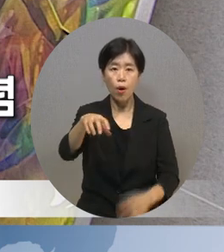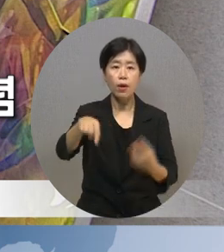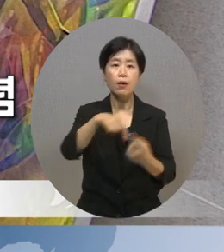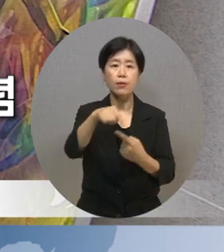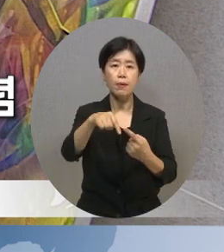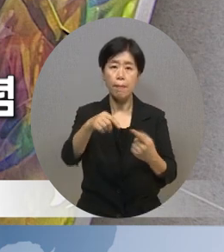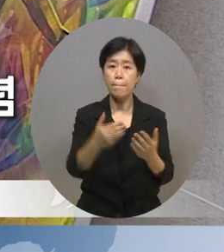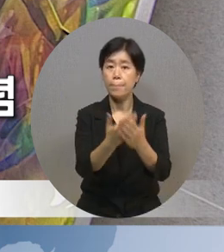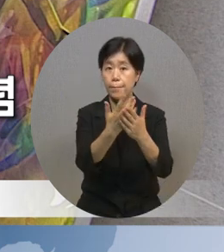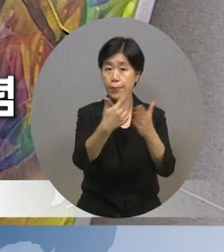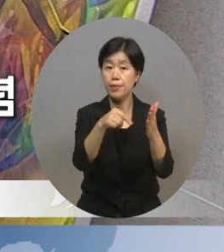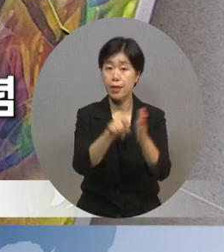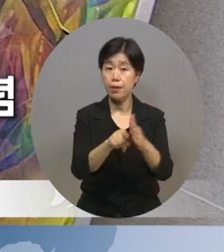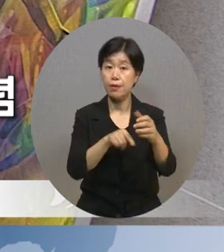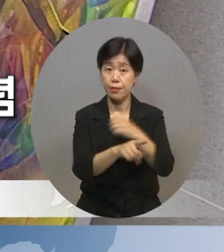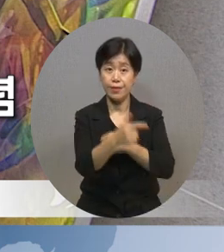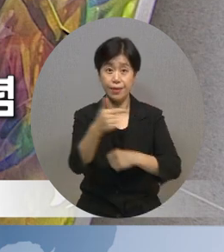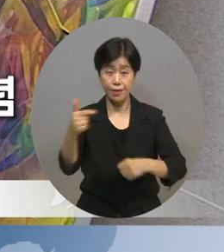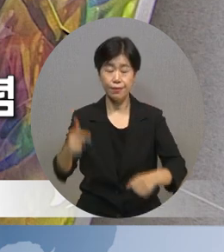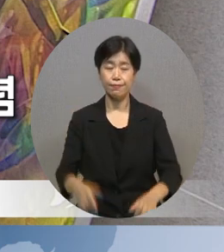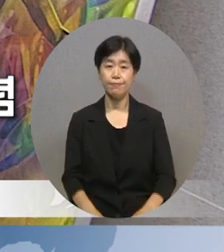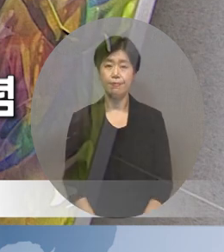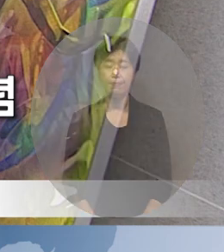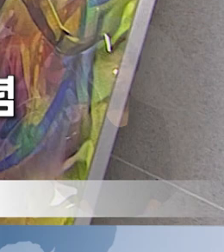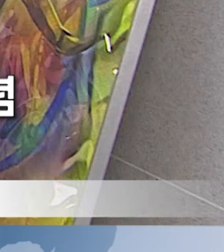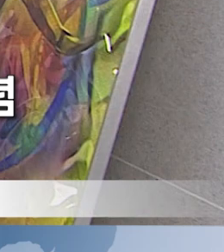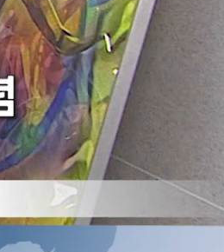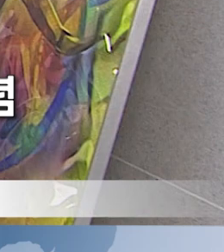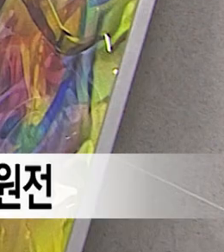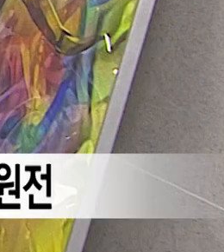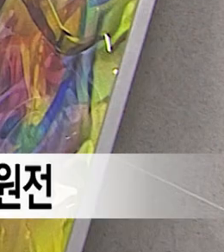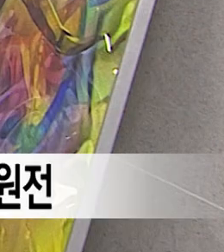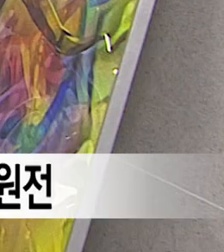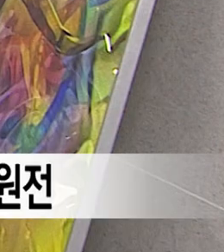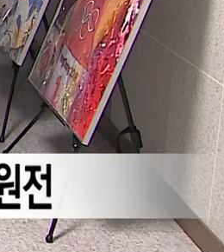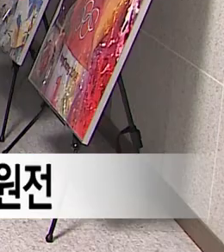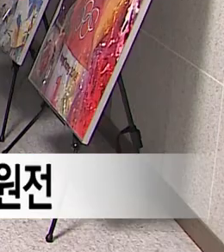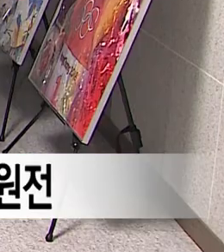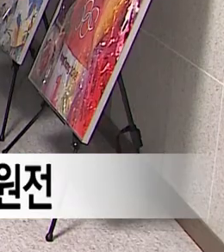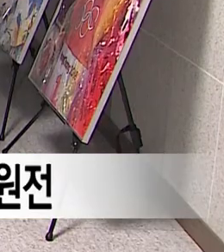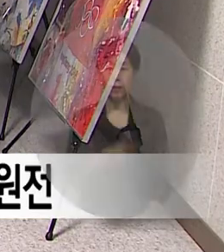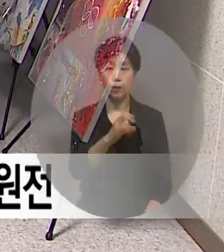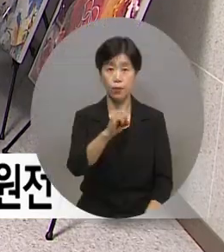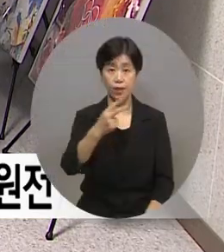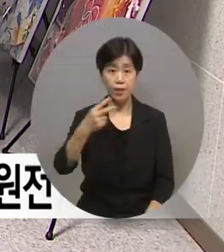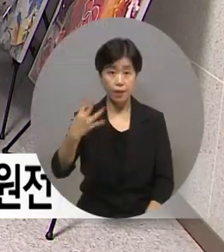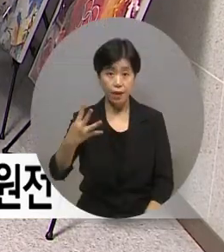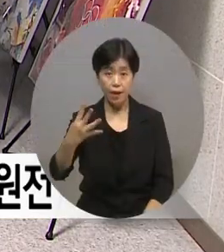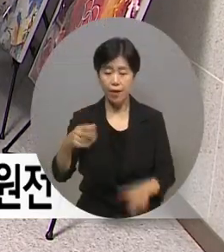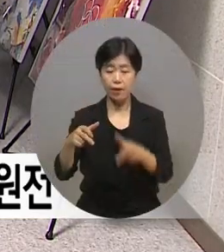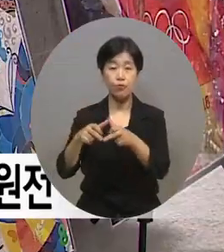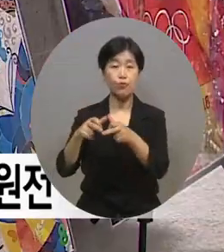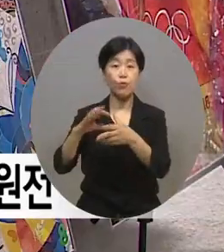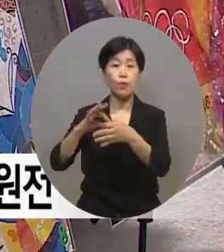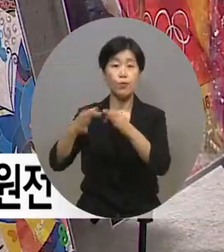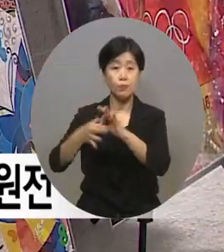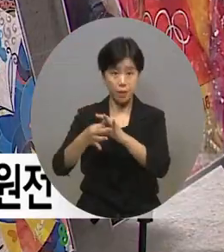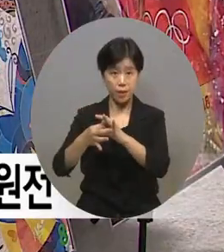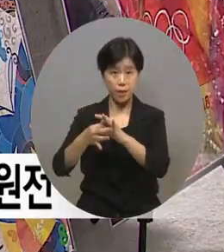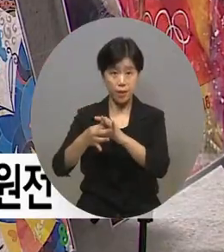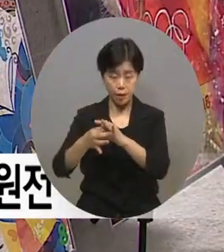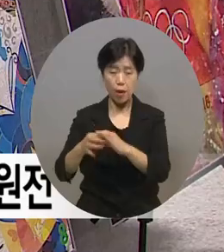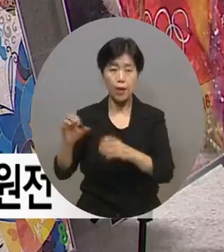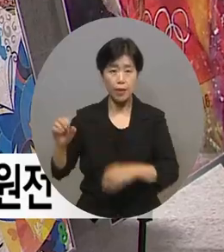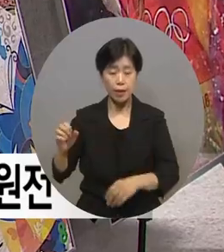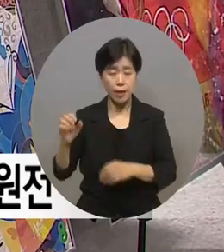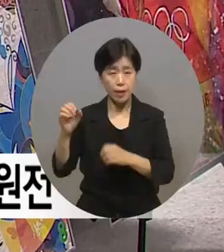더하고 있습니다 현장의 목소리를 담아왔습니다 2024 8리 패럴림픽 올림픽 기념 세계 문화예술